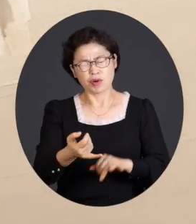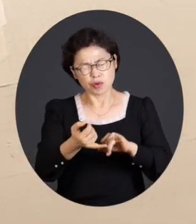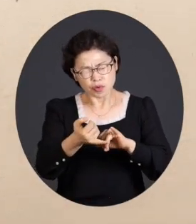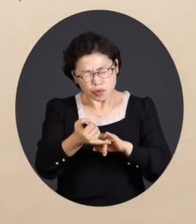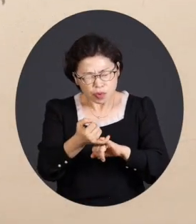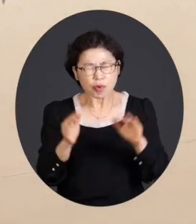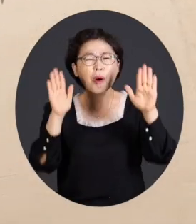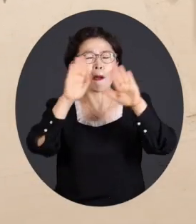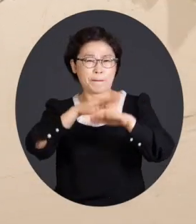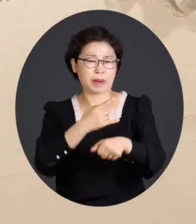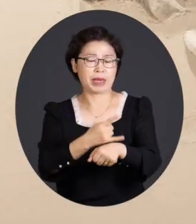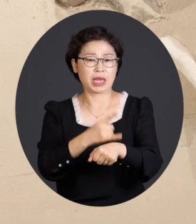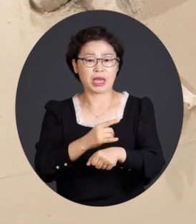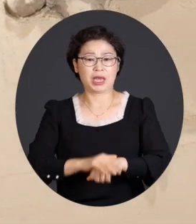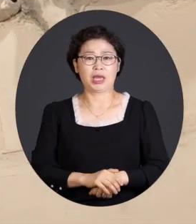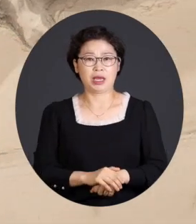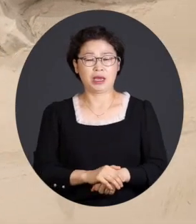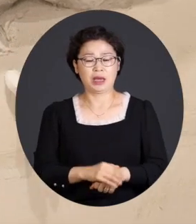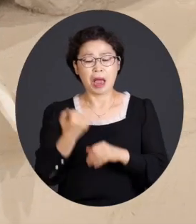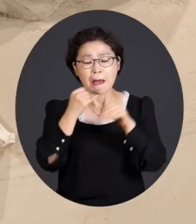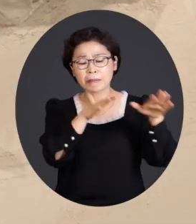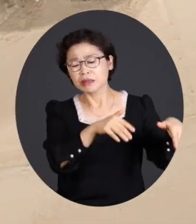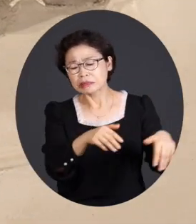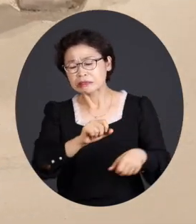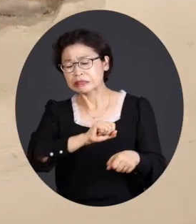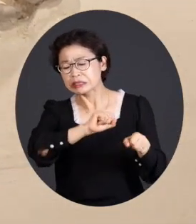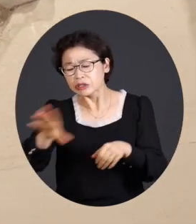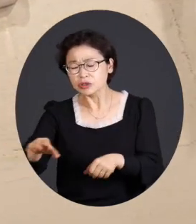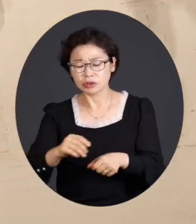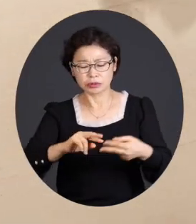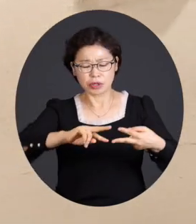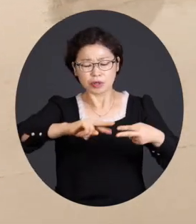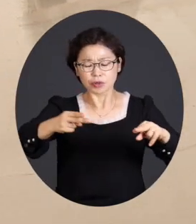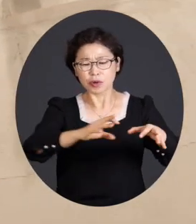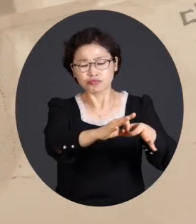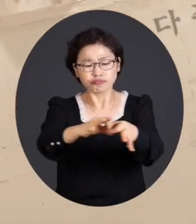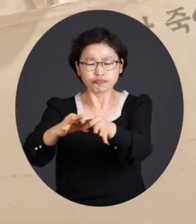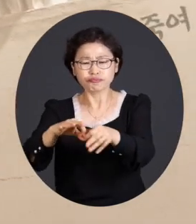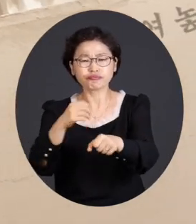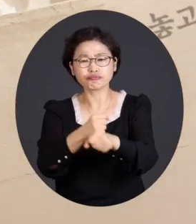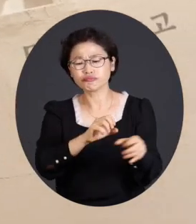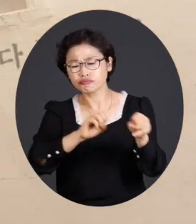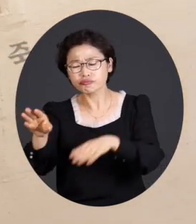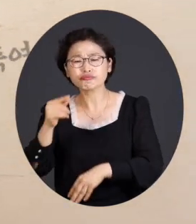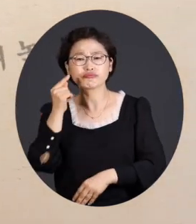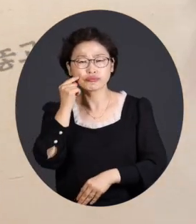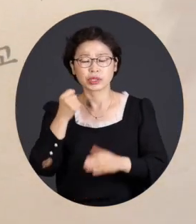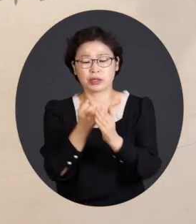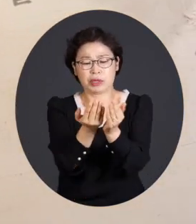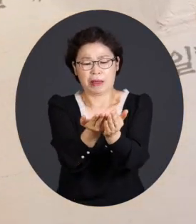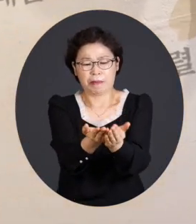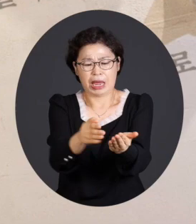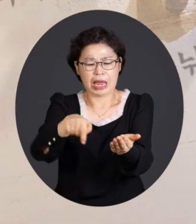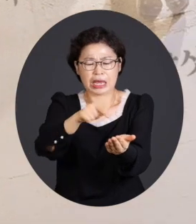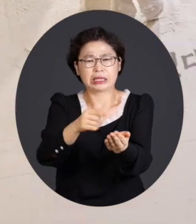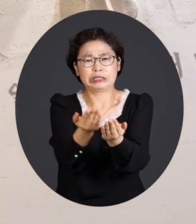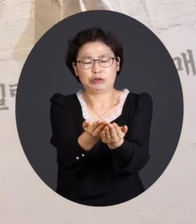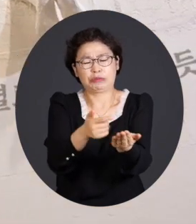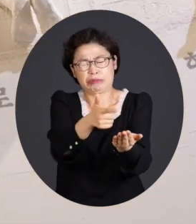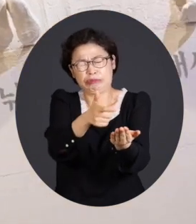한다고. 떼내 그냥 바다로 던져야 되겠는데 다 묶어놓으시니까 던지를 못했거든. 그래서 배 안에서 전부